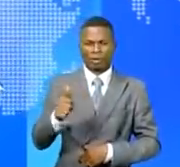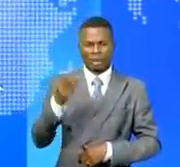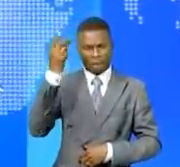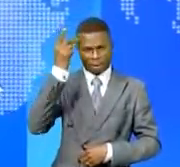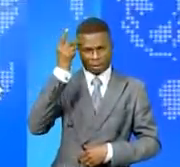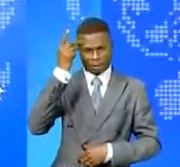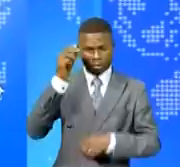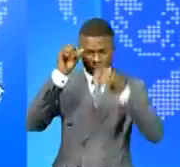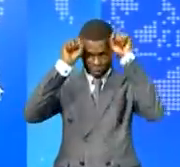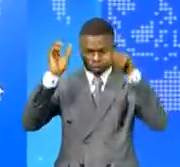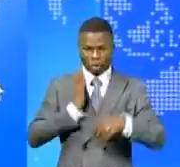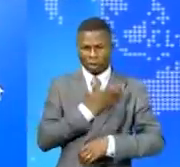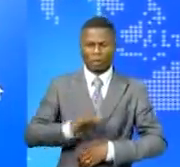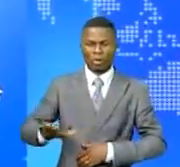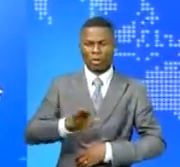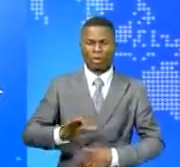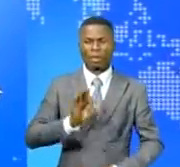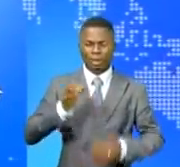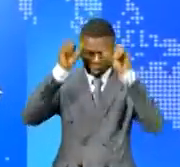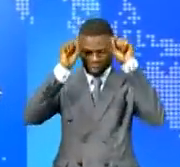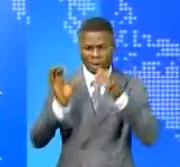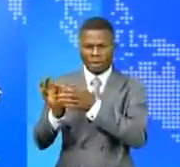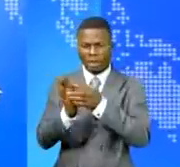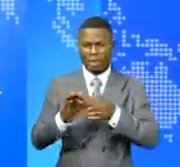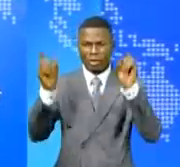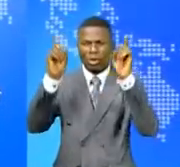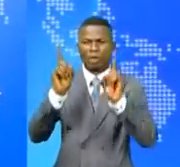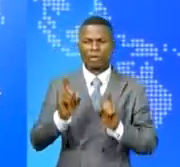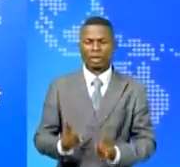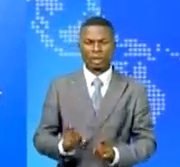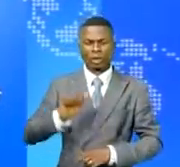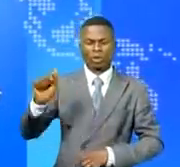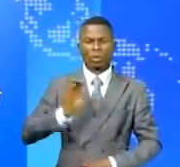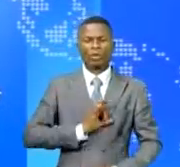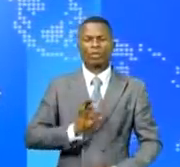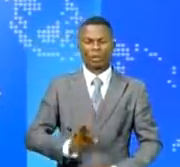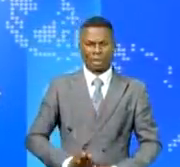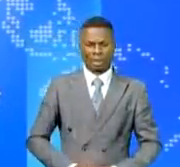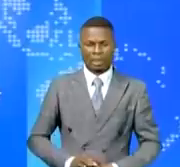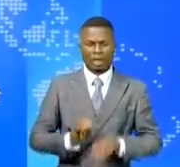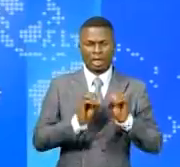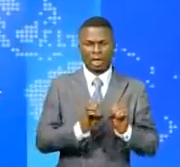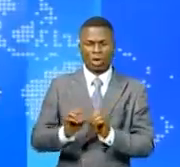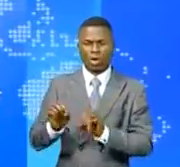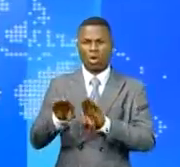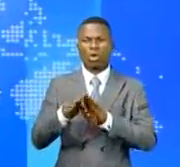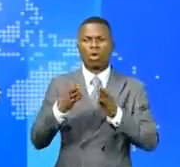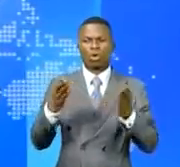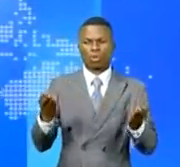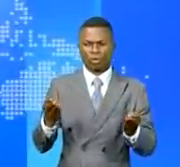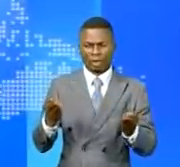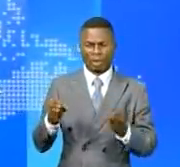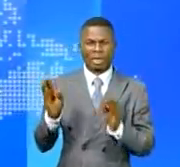Et c'est le président de la République et président en exercice de l'Union africaine, Félix-Antoine Tshisekedi Tshilombo, qui a présidé